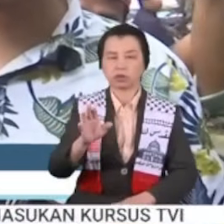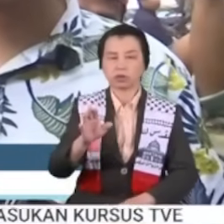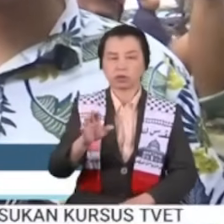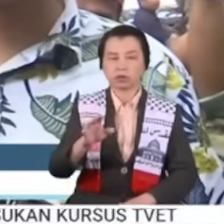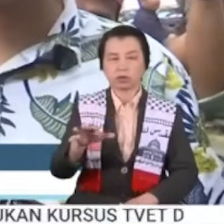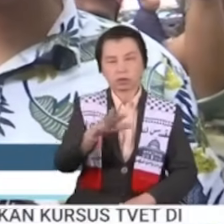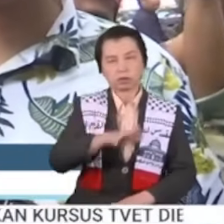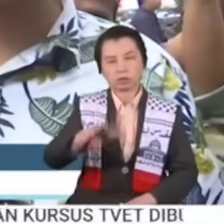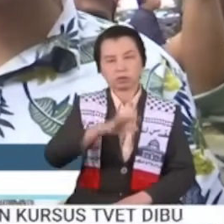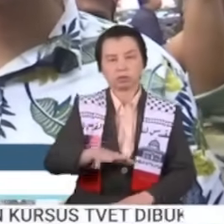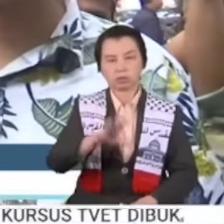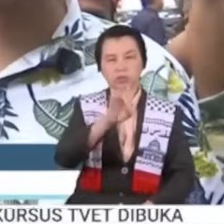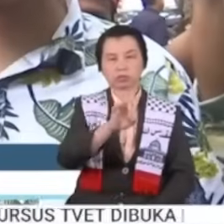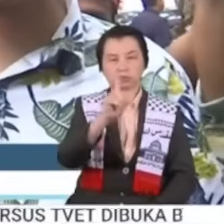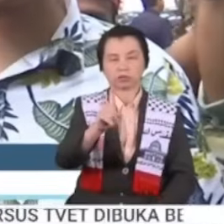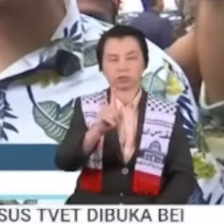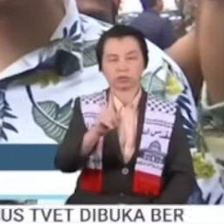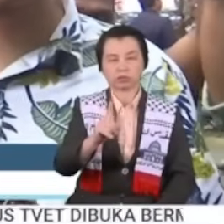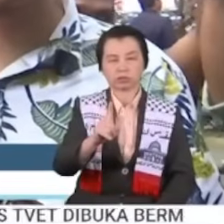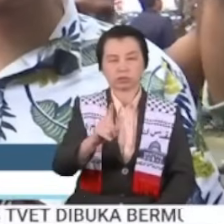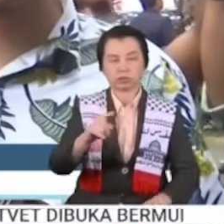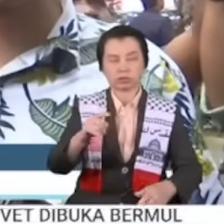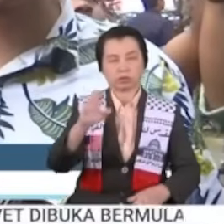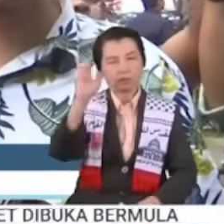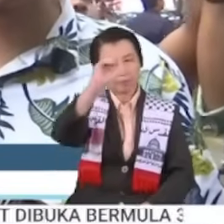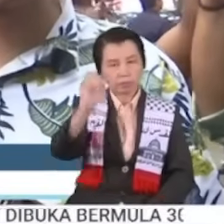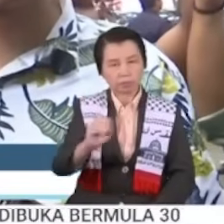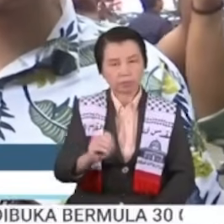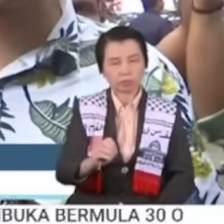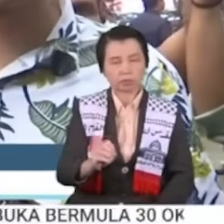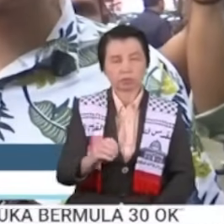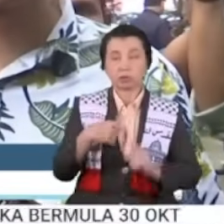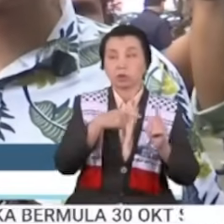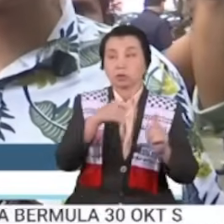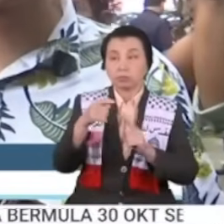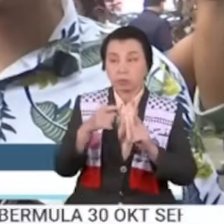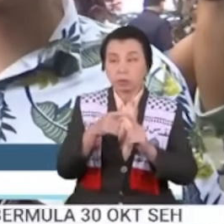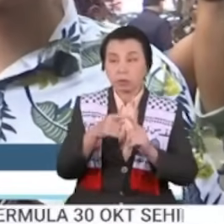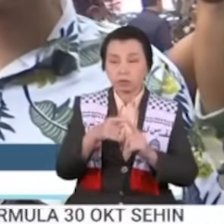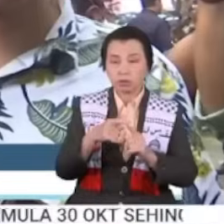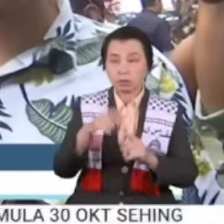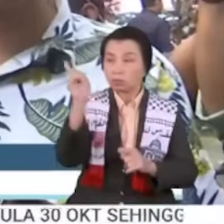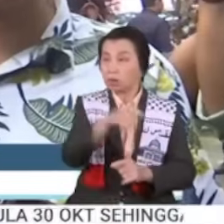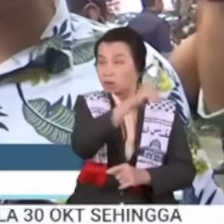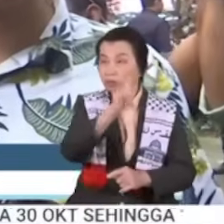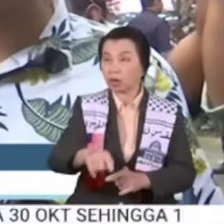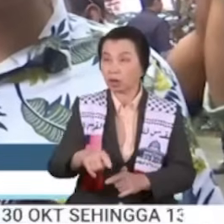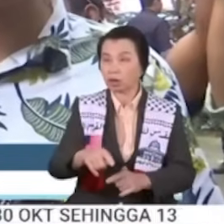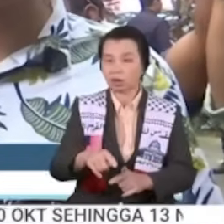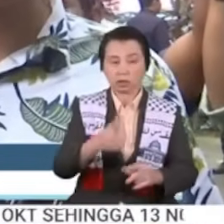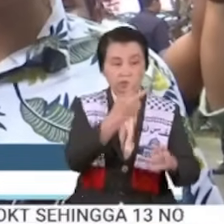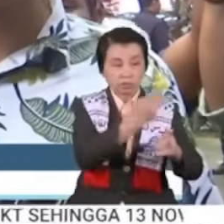kita boleh anggarkan lebih kurang 81% dan apabila pemansuhan ini